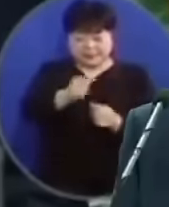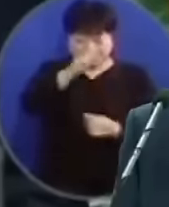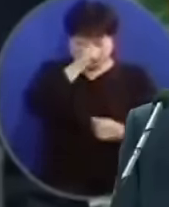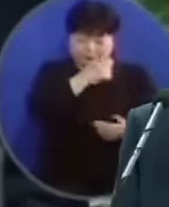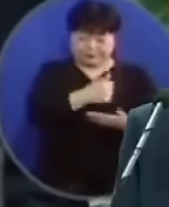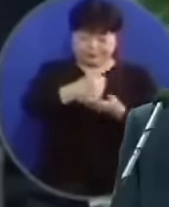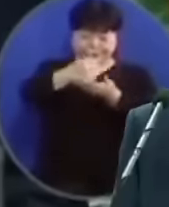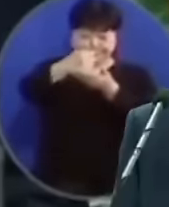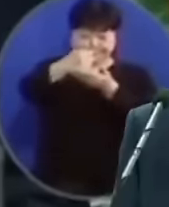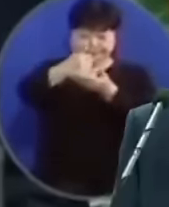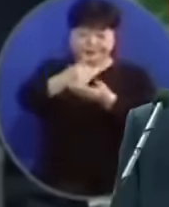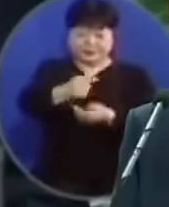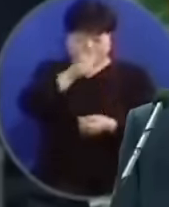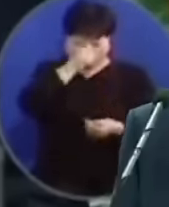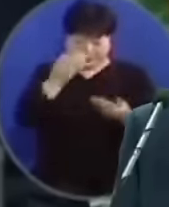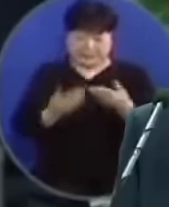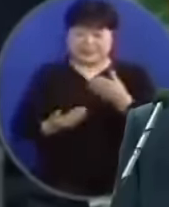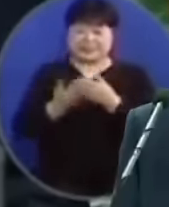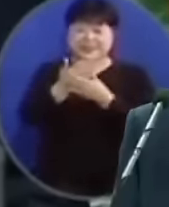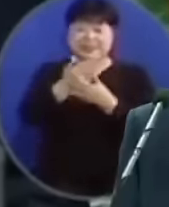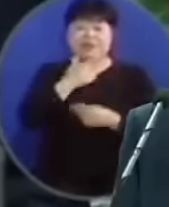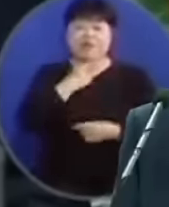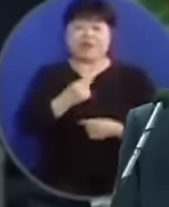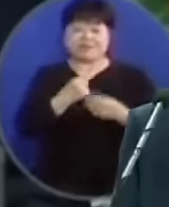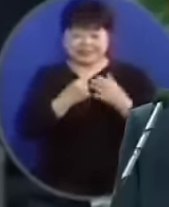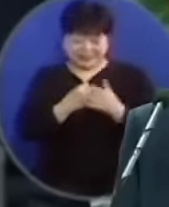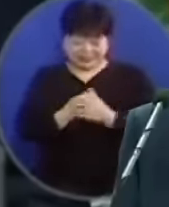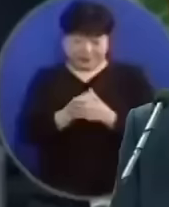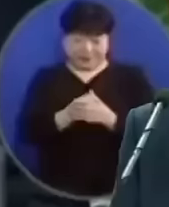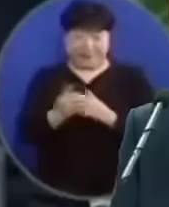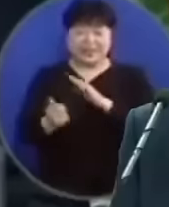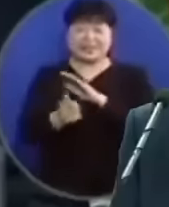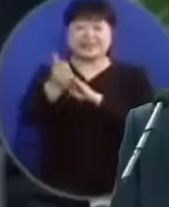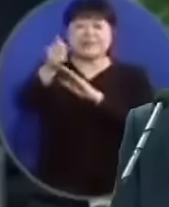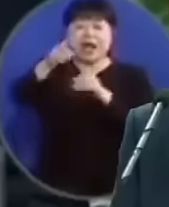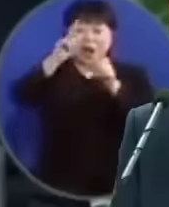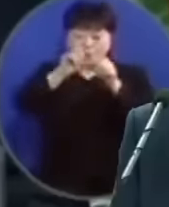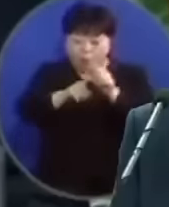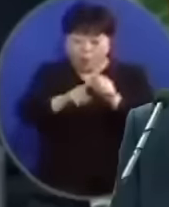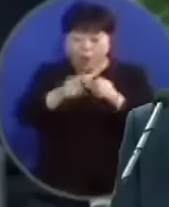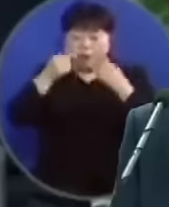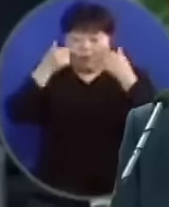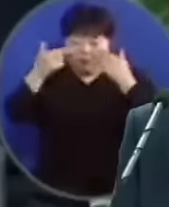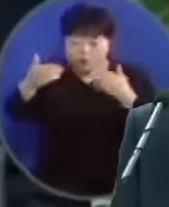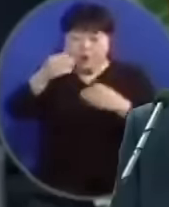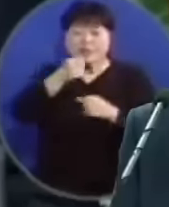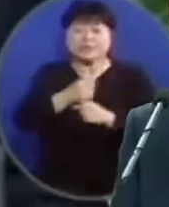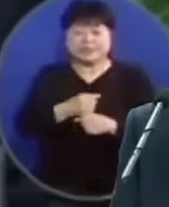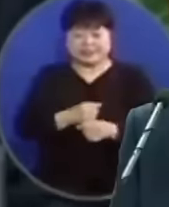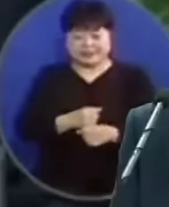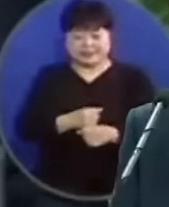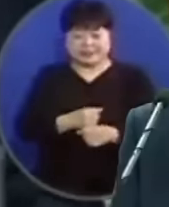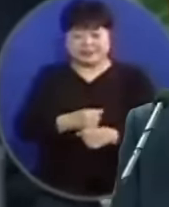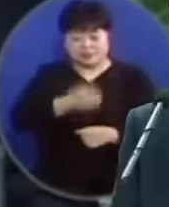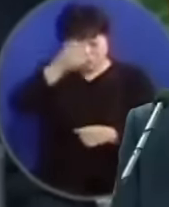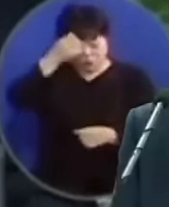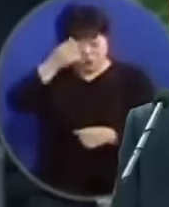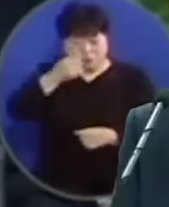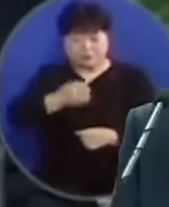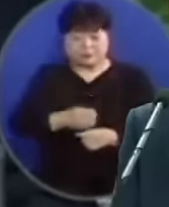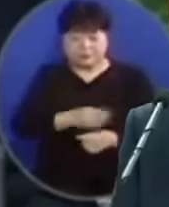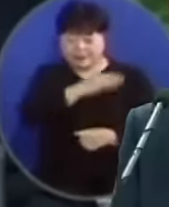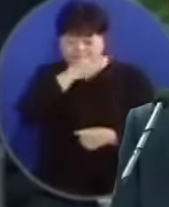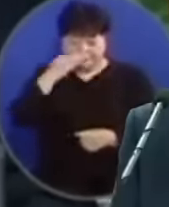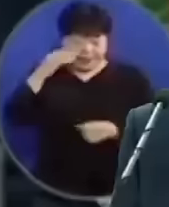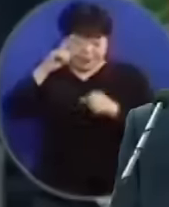좋으신 하나님으로 여러분에게 좋은 일이 일어날 것을 원하시기 때문에 희망찬 목표를 분명히 정하십시오. 꿈은 바로